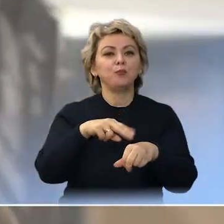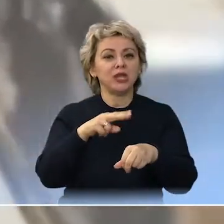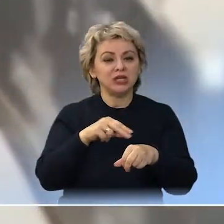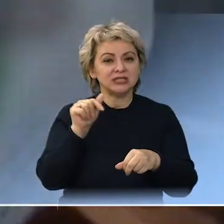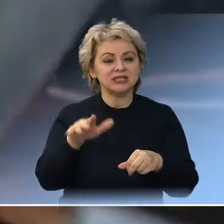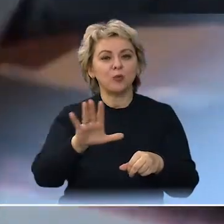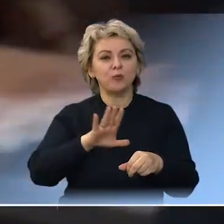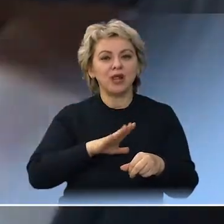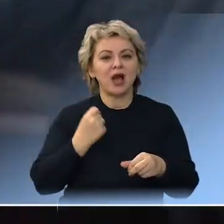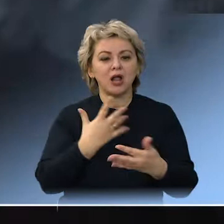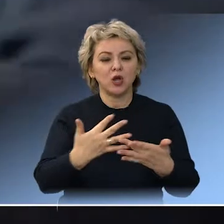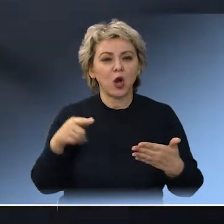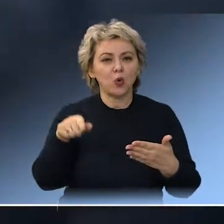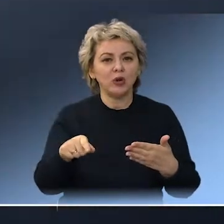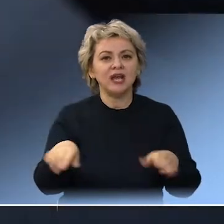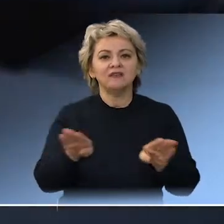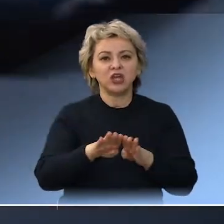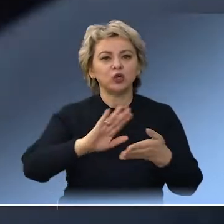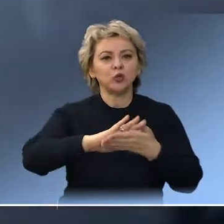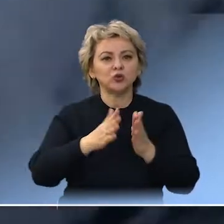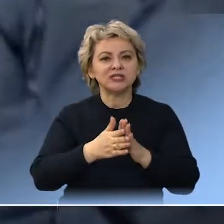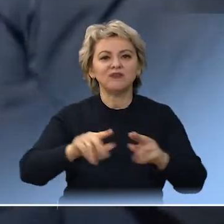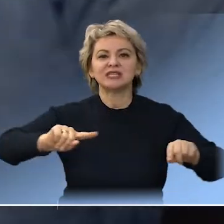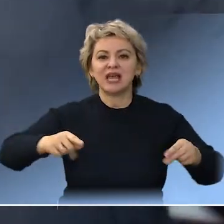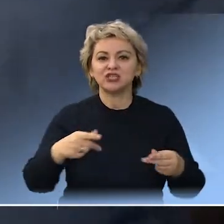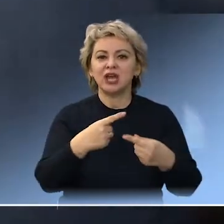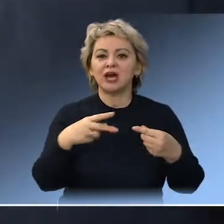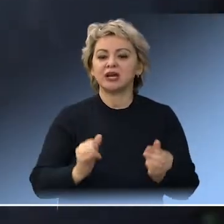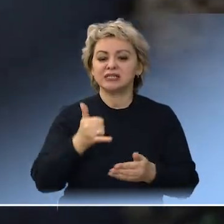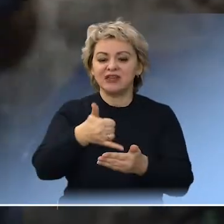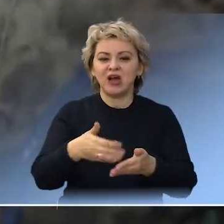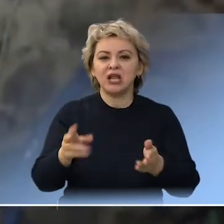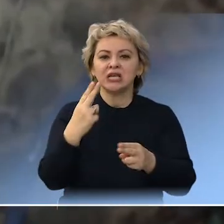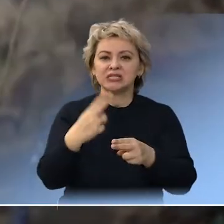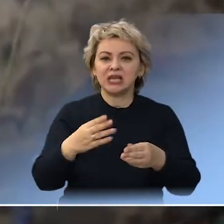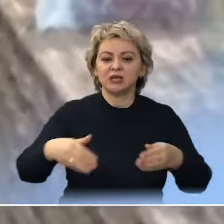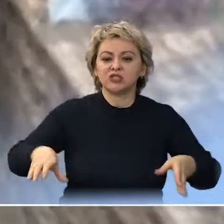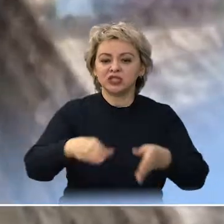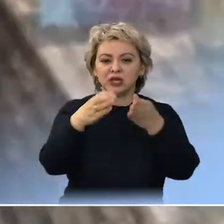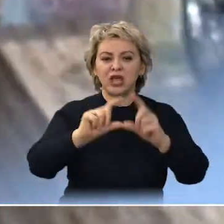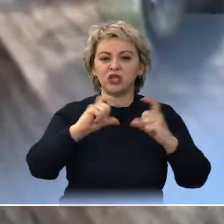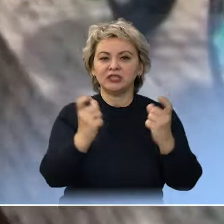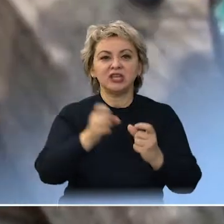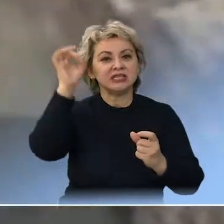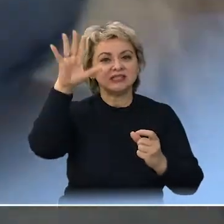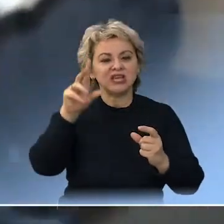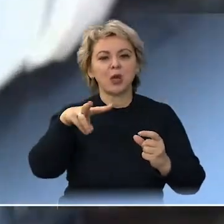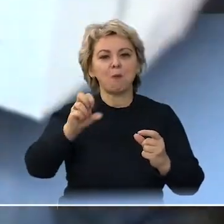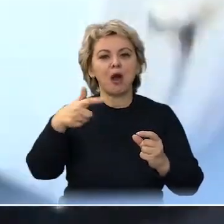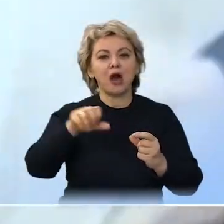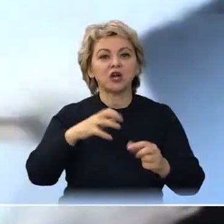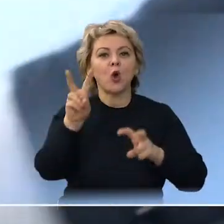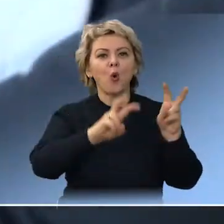правоохранительными органами алкоголь в антисанитарных условиях задержанные разливали в стеклянные бутылки с этикетками известных марок. В ходе